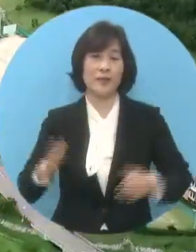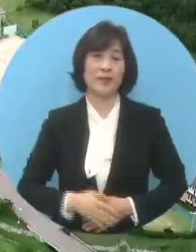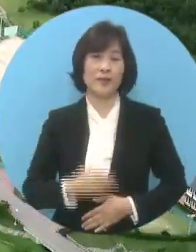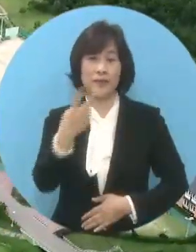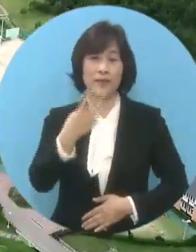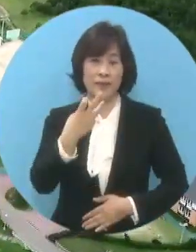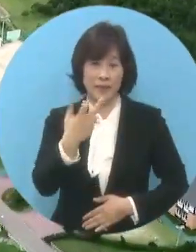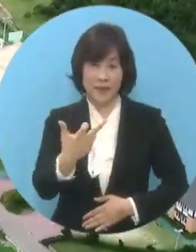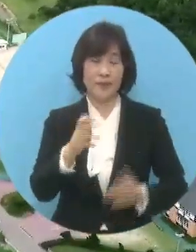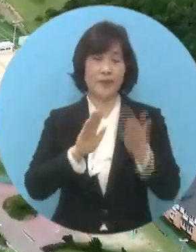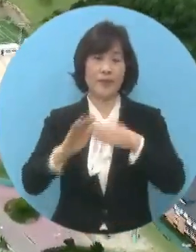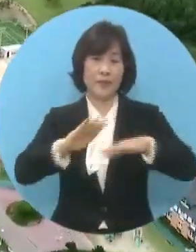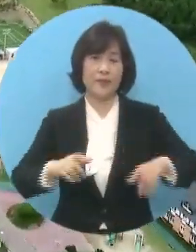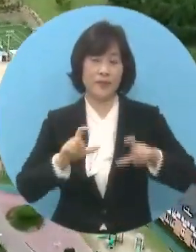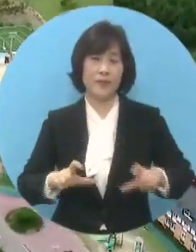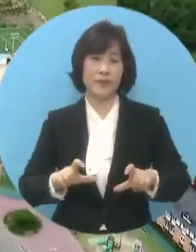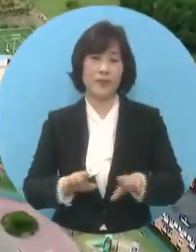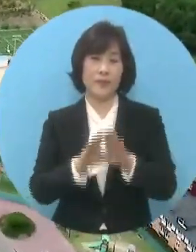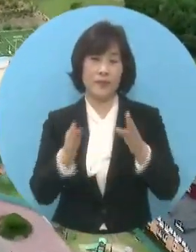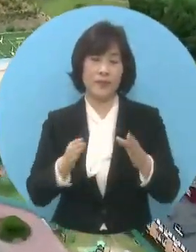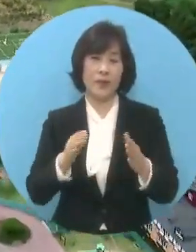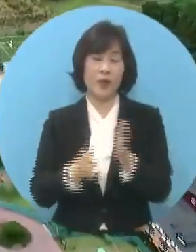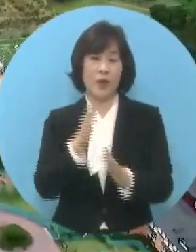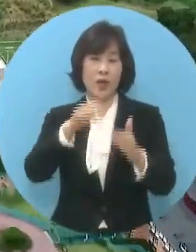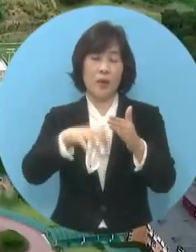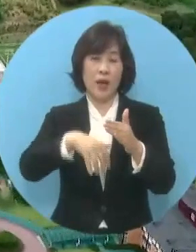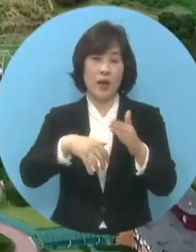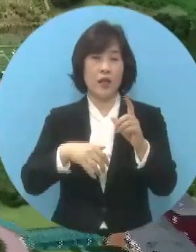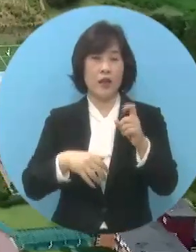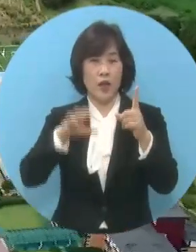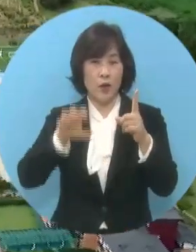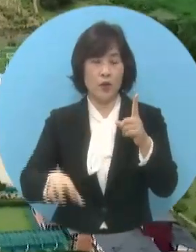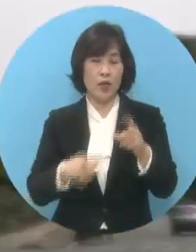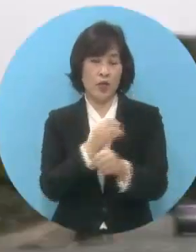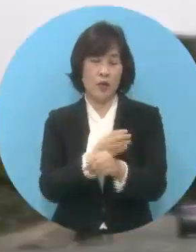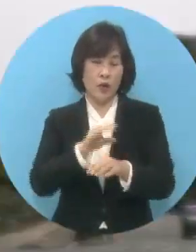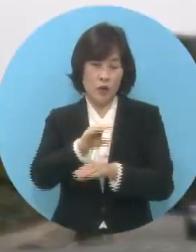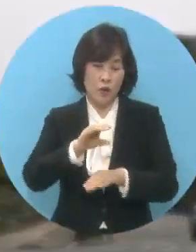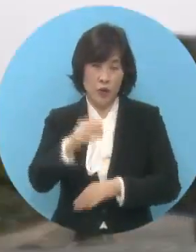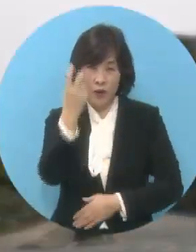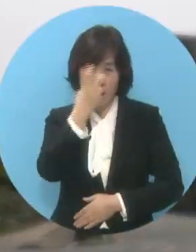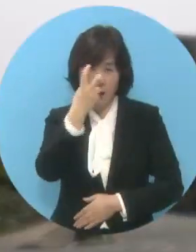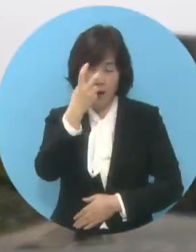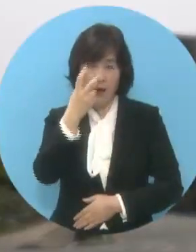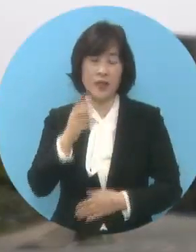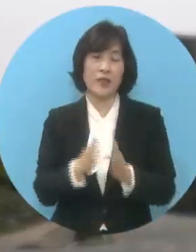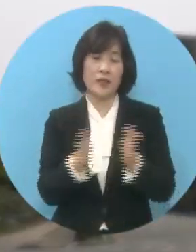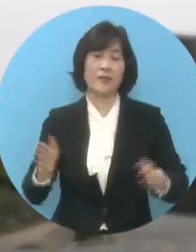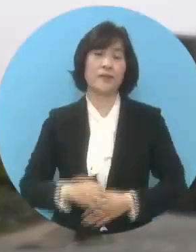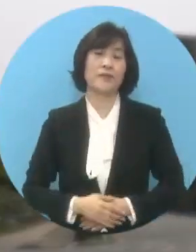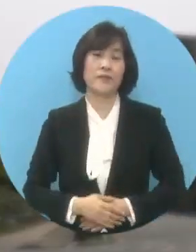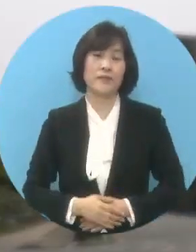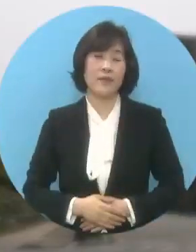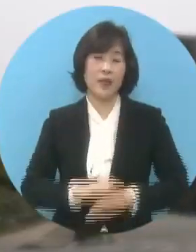지난 2017년 이후 전남 지역에서 이루어진 도시개발사업지구 11곳의 투기 사실 조사에 들어갔습니다. 조사